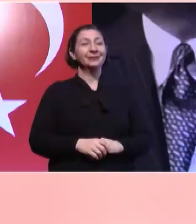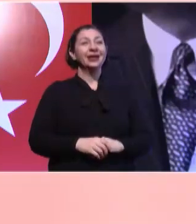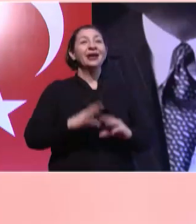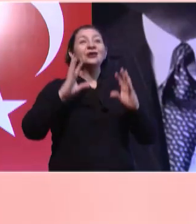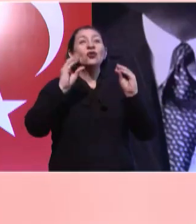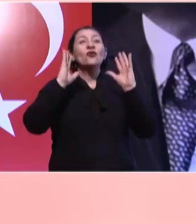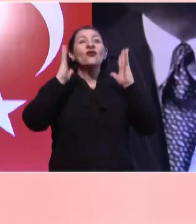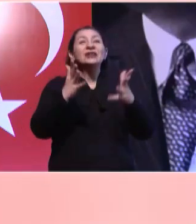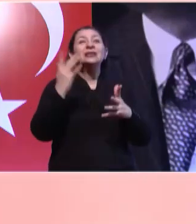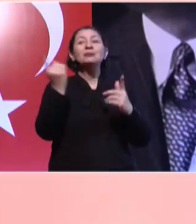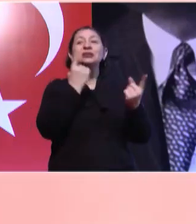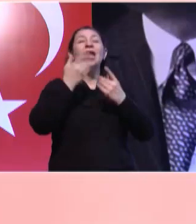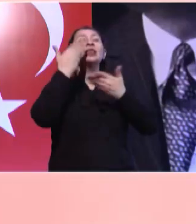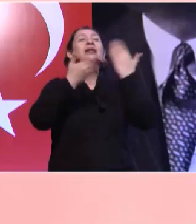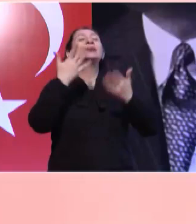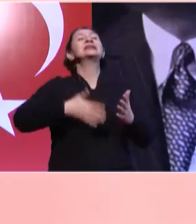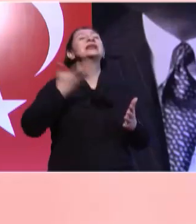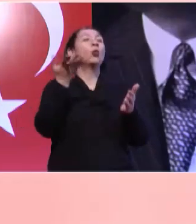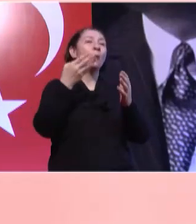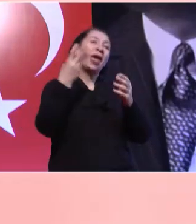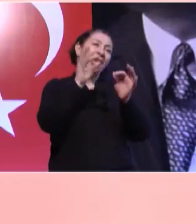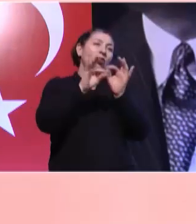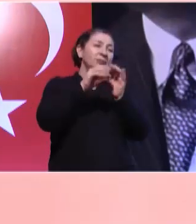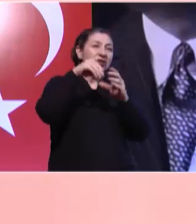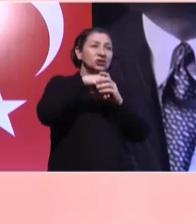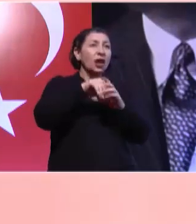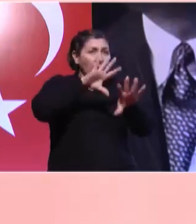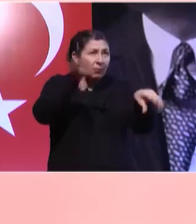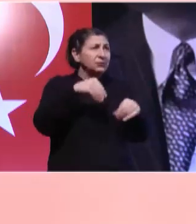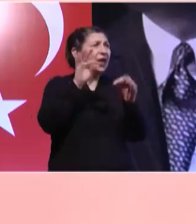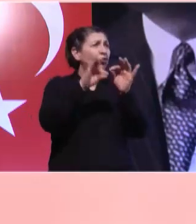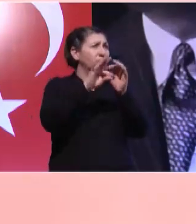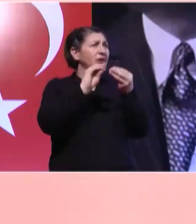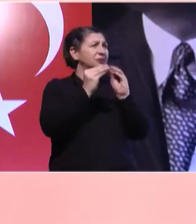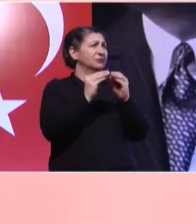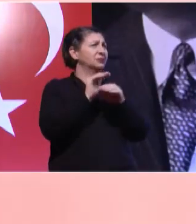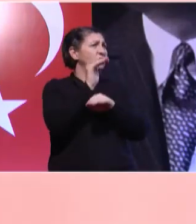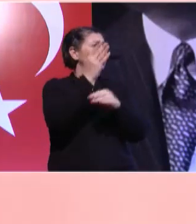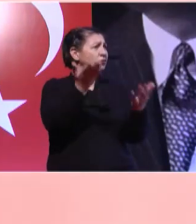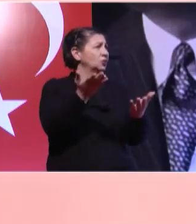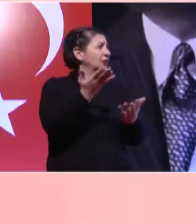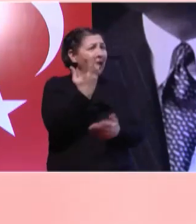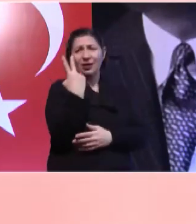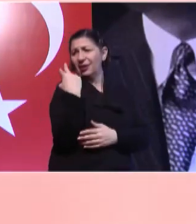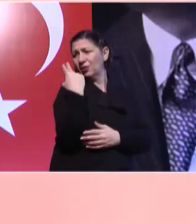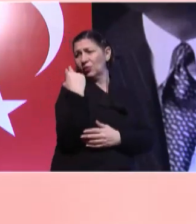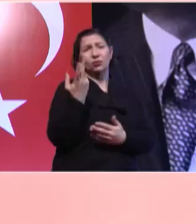Fazla bir şey anlatmak istemiyorum ekonomide. Hepimiz yaşıyoruz. Daha 2 gün